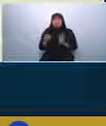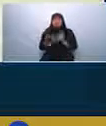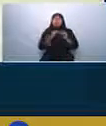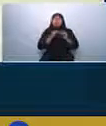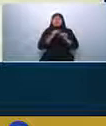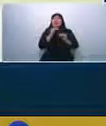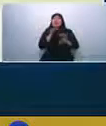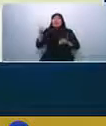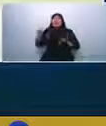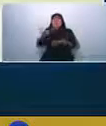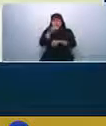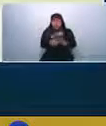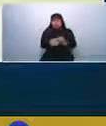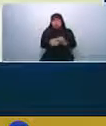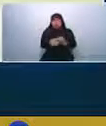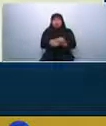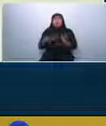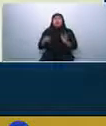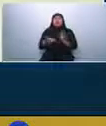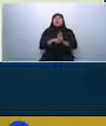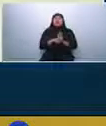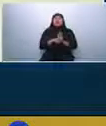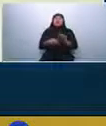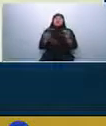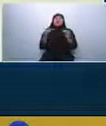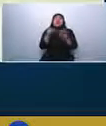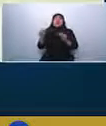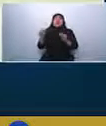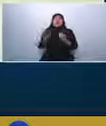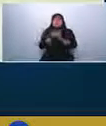kinerja penyelenggara peradilan